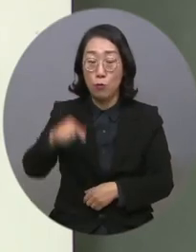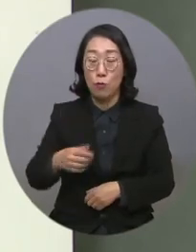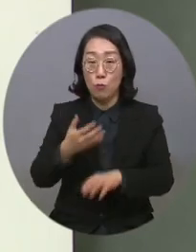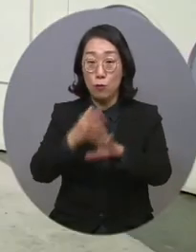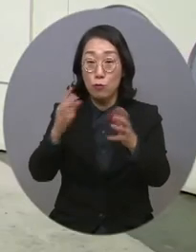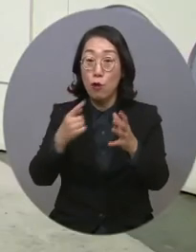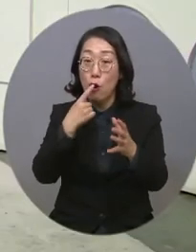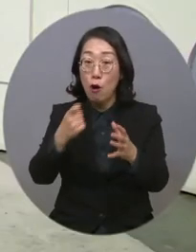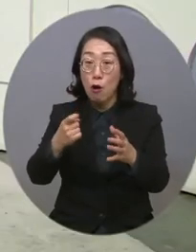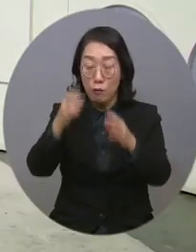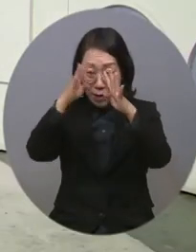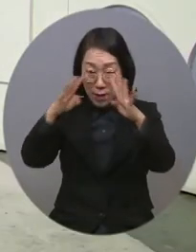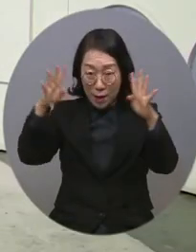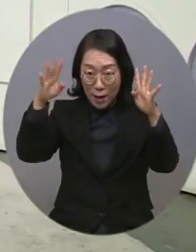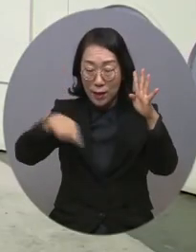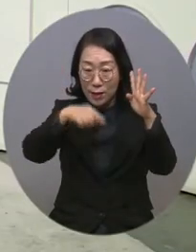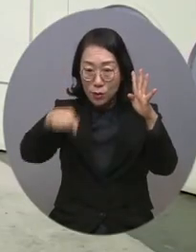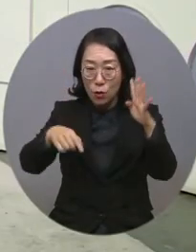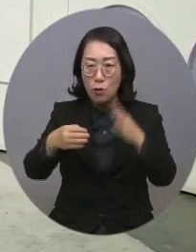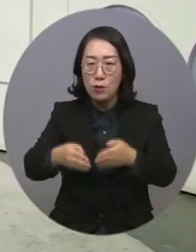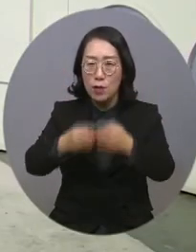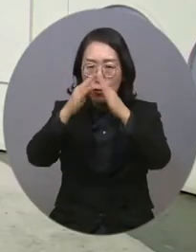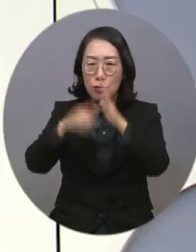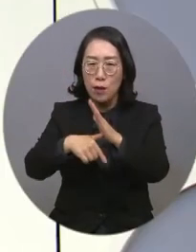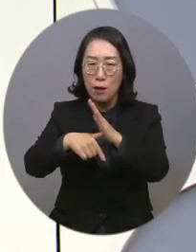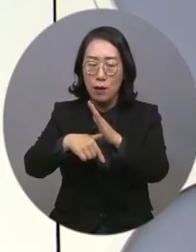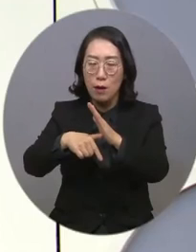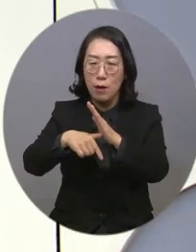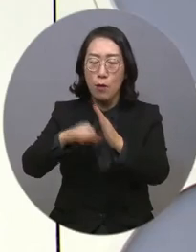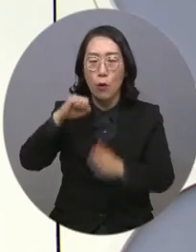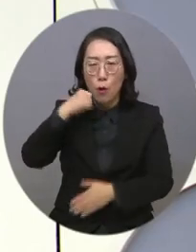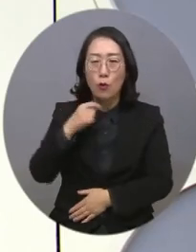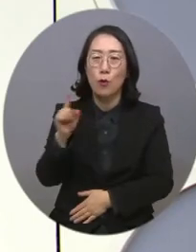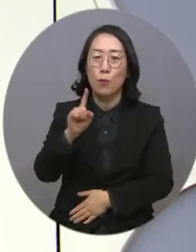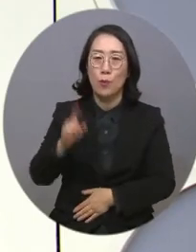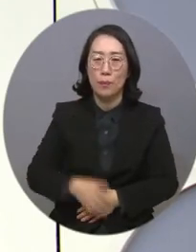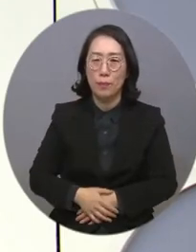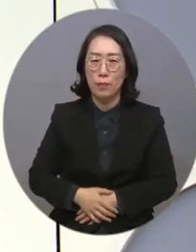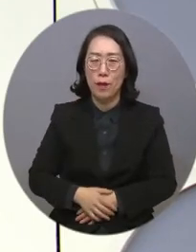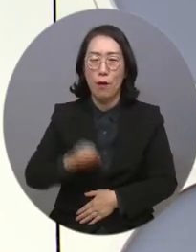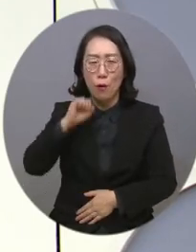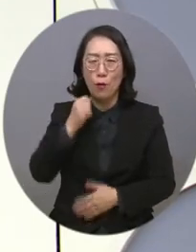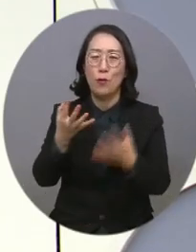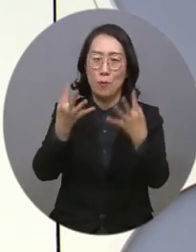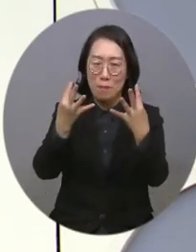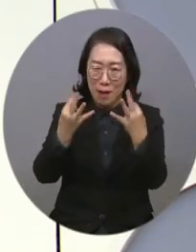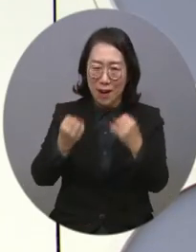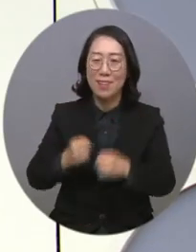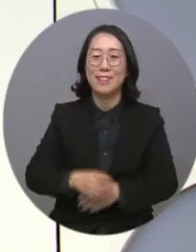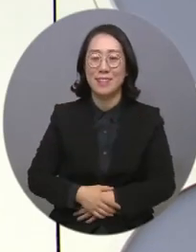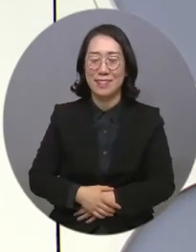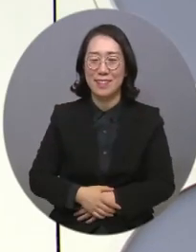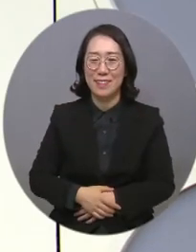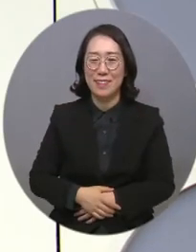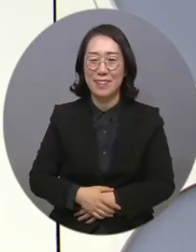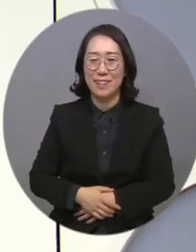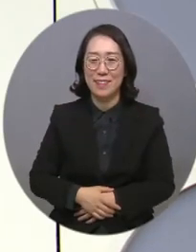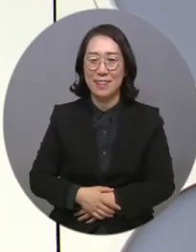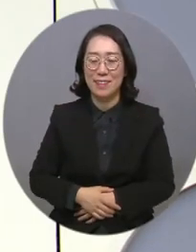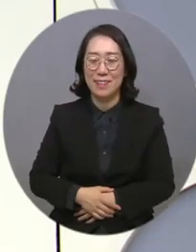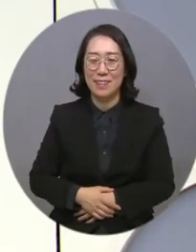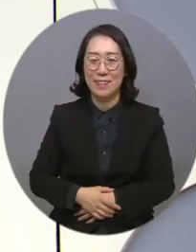것 같은데 그 과정에 어려움은 없었습니까? 어려움이 많았죠. 어떤 어려움? 이제 제 선배